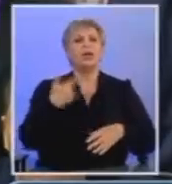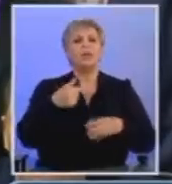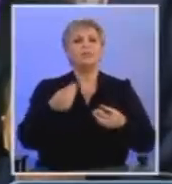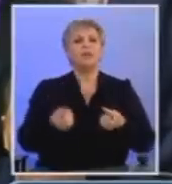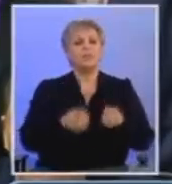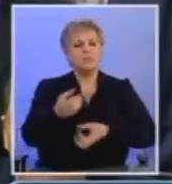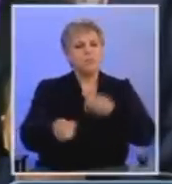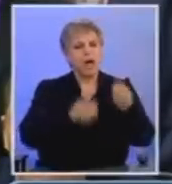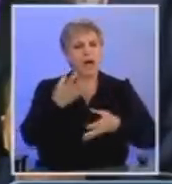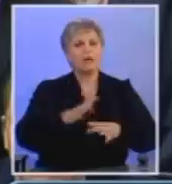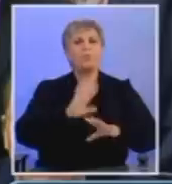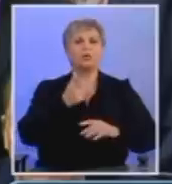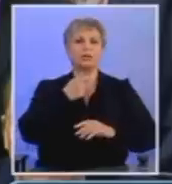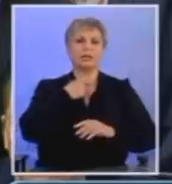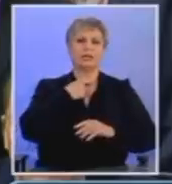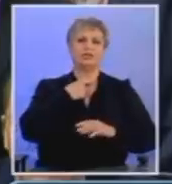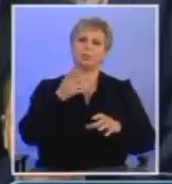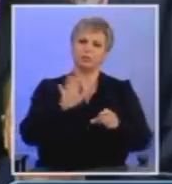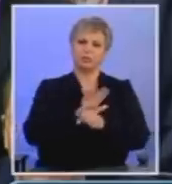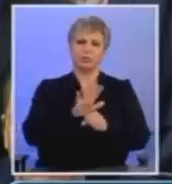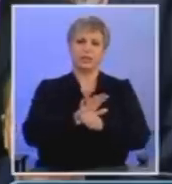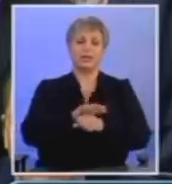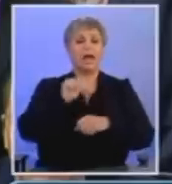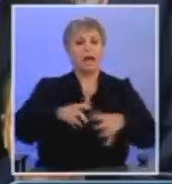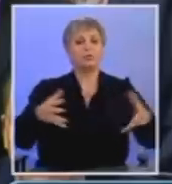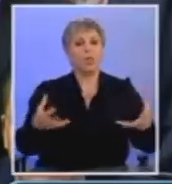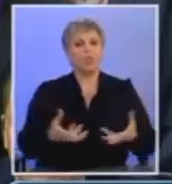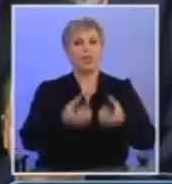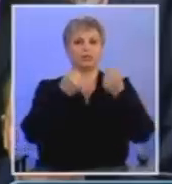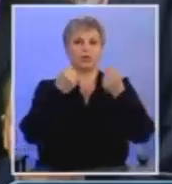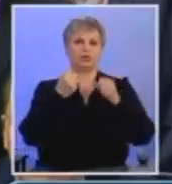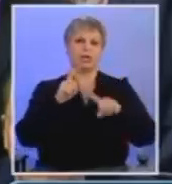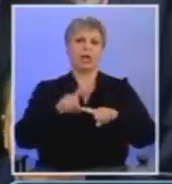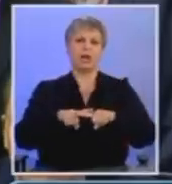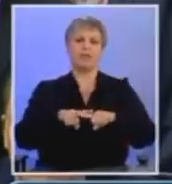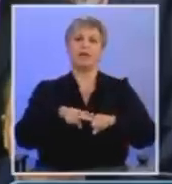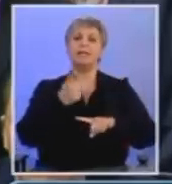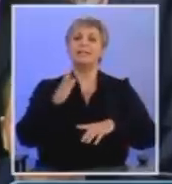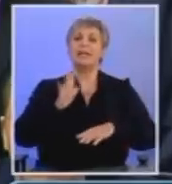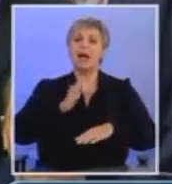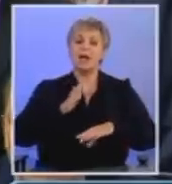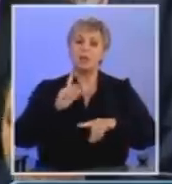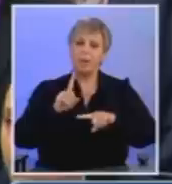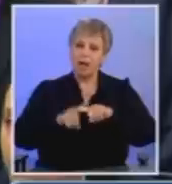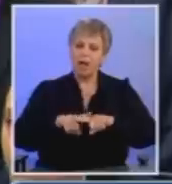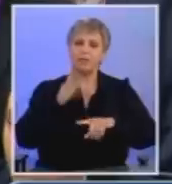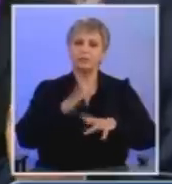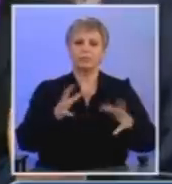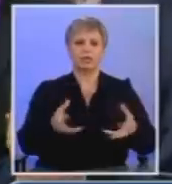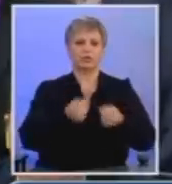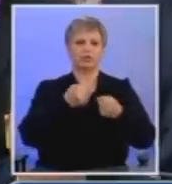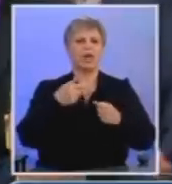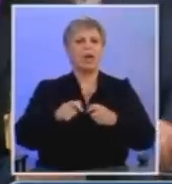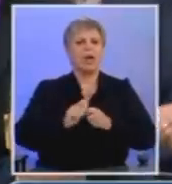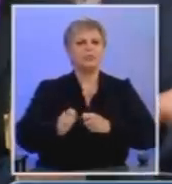μόνο που μπορεί να σώσει την Ελλάδα. Μόνο οι Έλληνες μπορούν να σώσουν την Ελλάδα. Και όσα για τα μέτρα δεν πρόκειται να